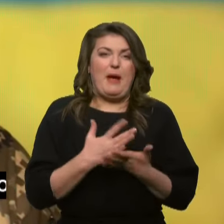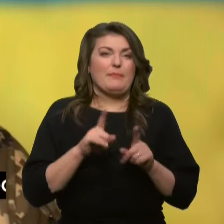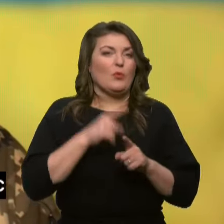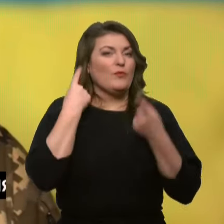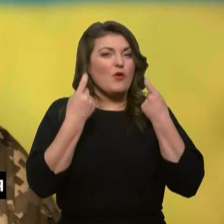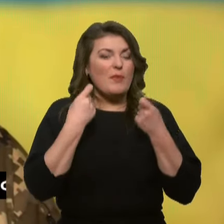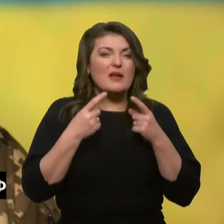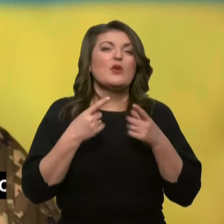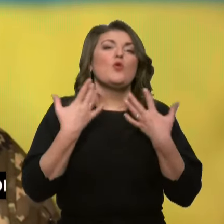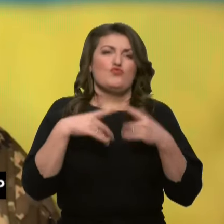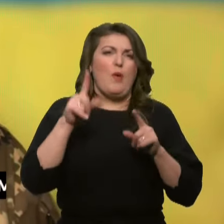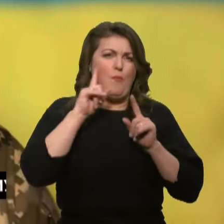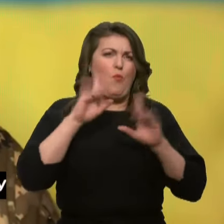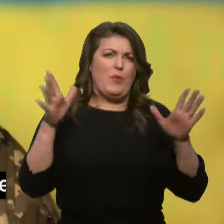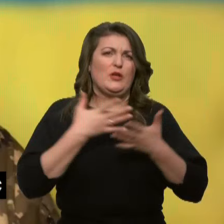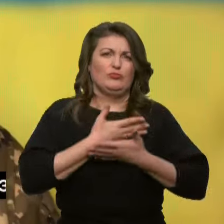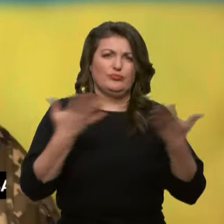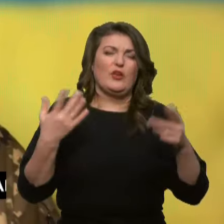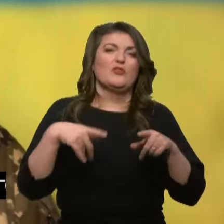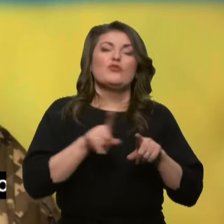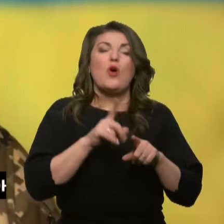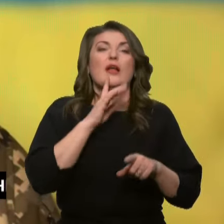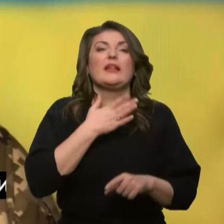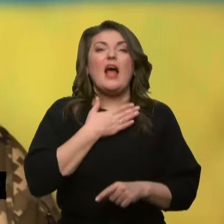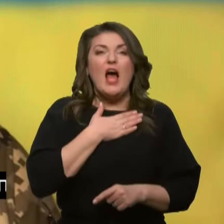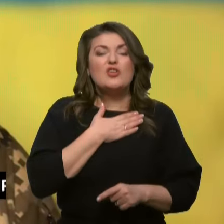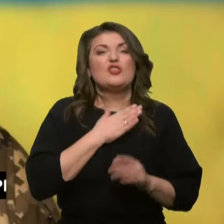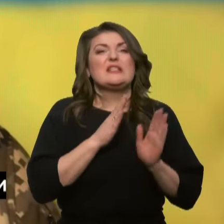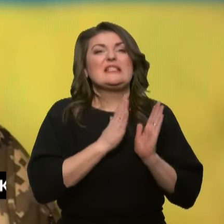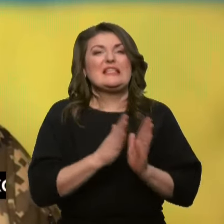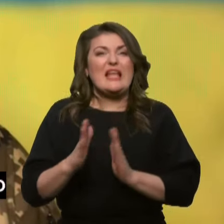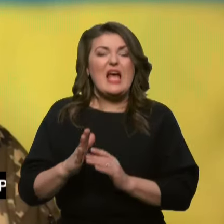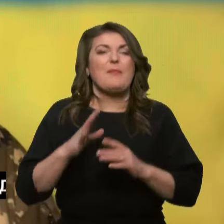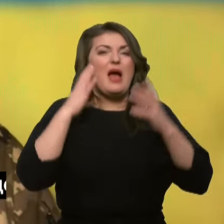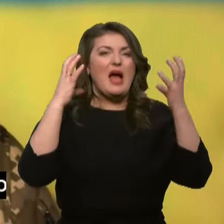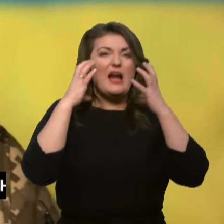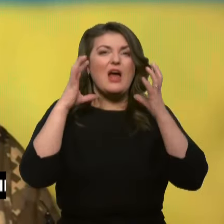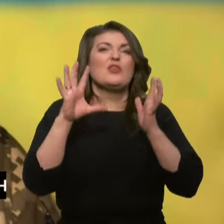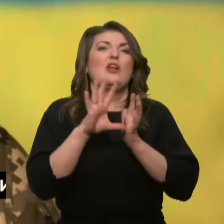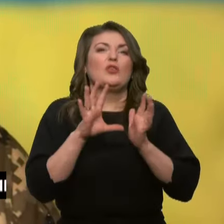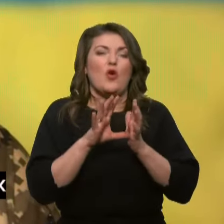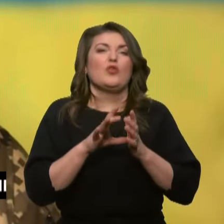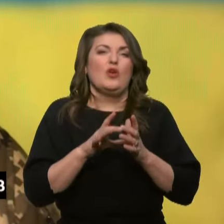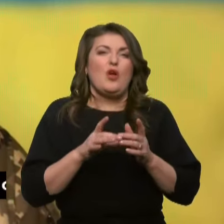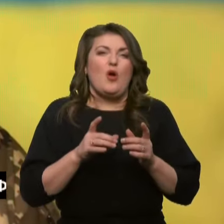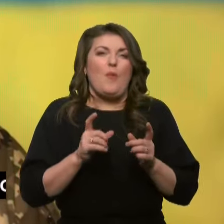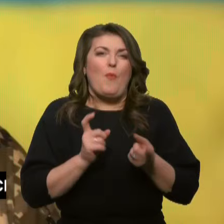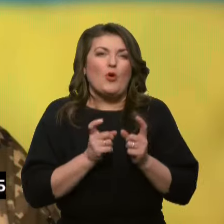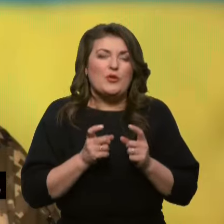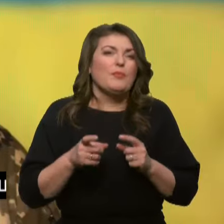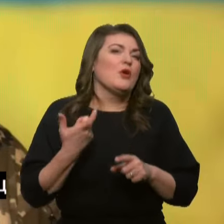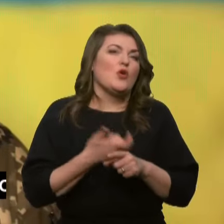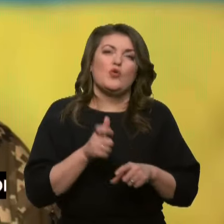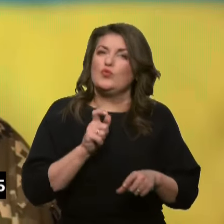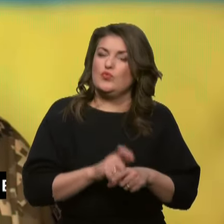інформацію, скажімо, вже в публічному просторі про те, що наші системи радіоелектронної боротьби, та ж сама Покрова, дуже ефективно